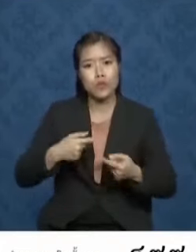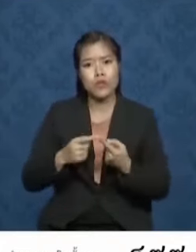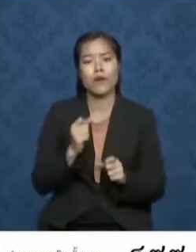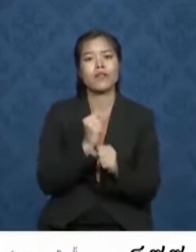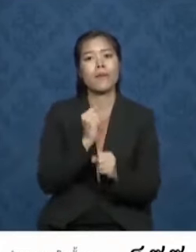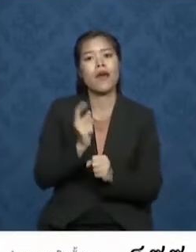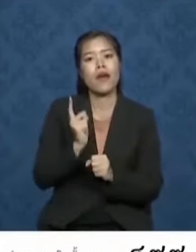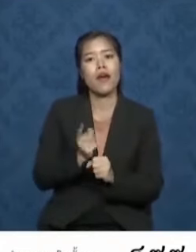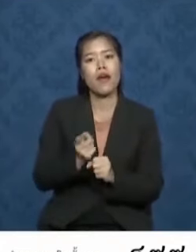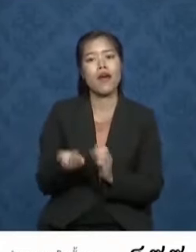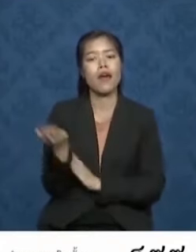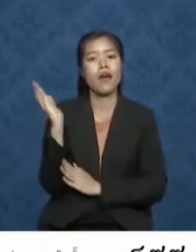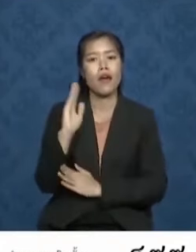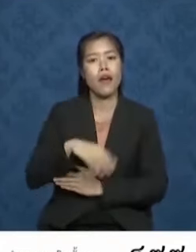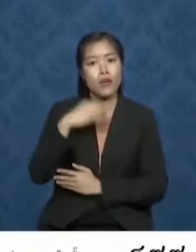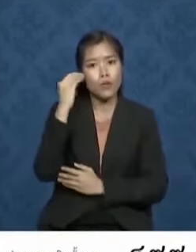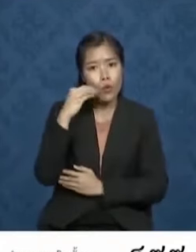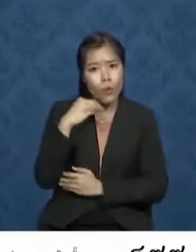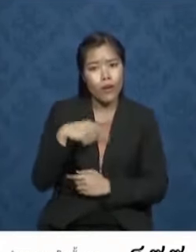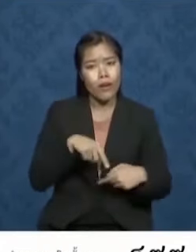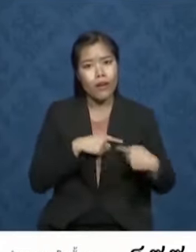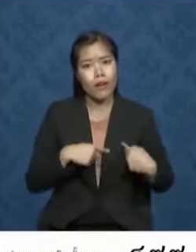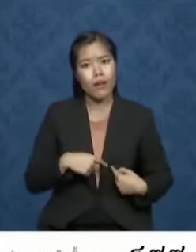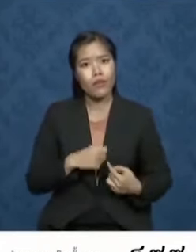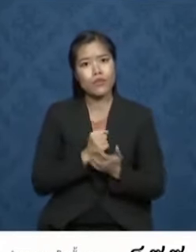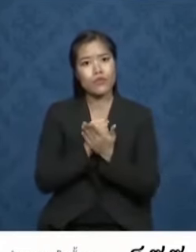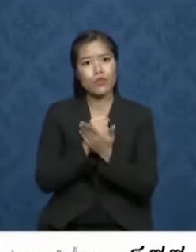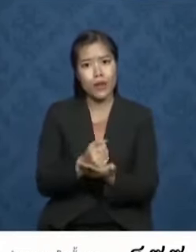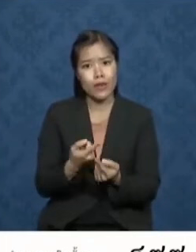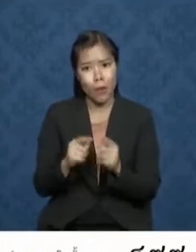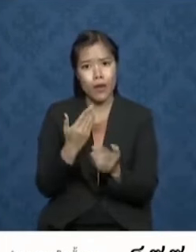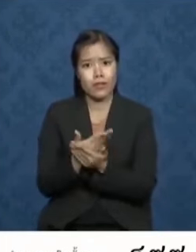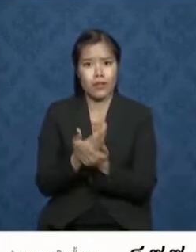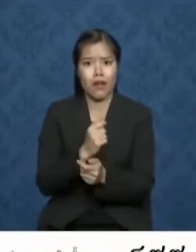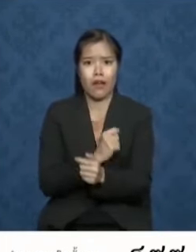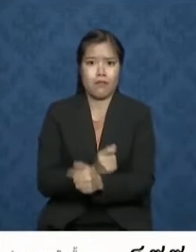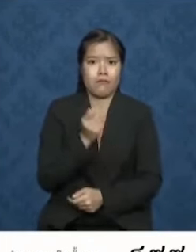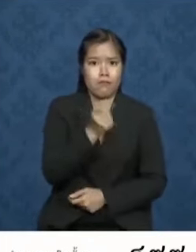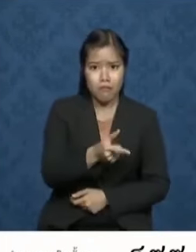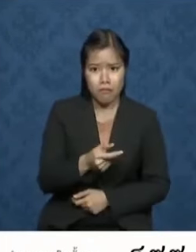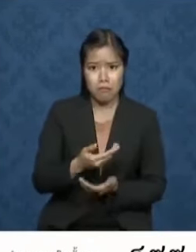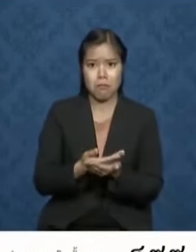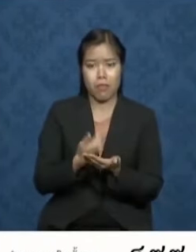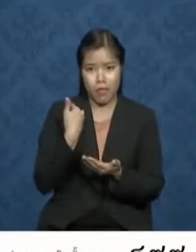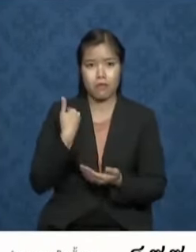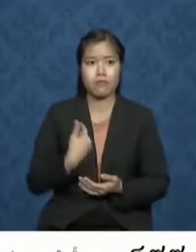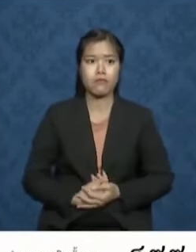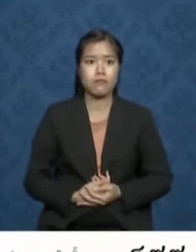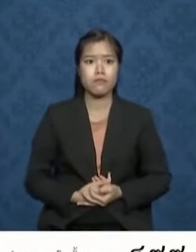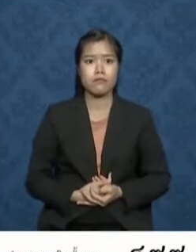แล้วเนี่ยมันกลายเป็นการเสียสละที่ราคาแพงมากในปี 67ครับท่านประธาน